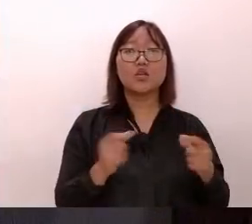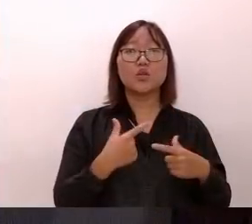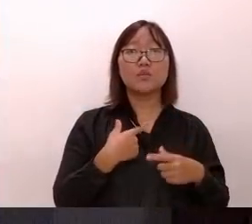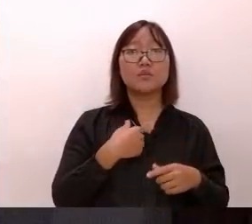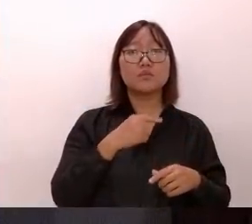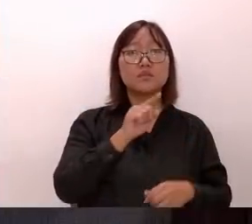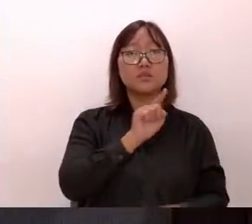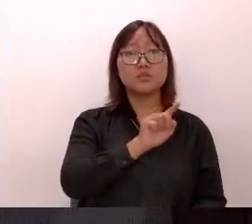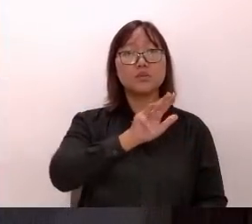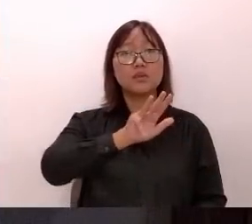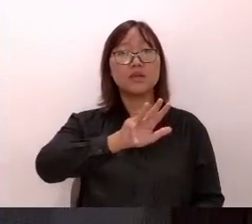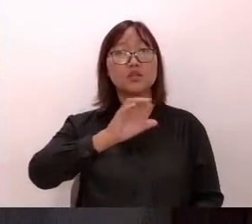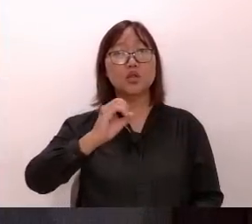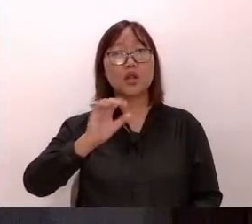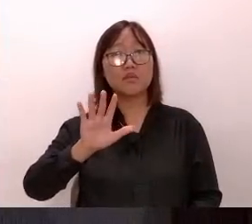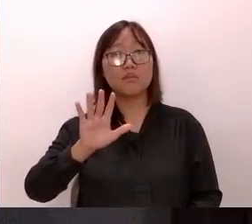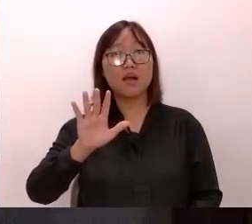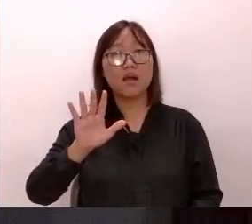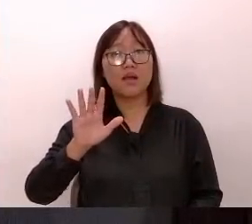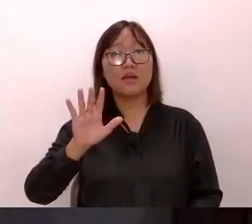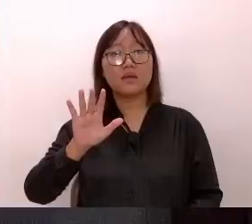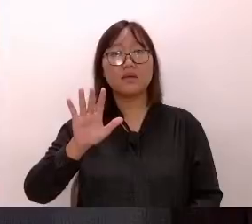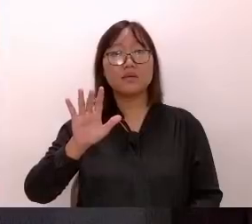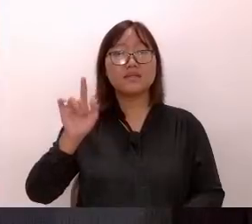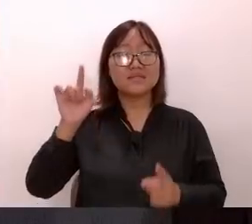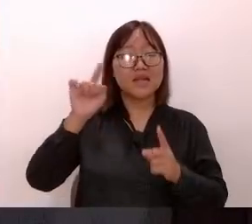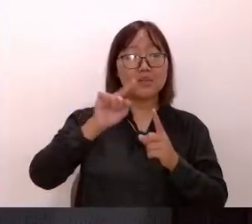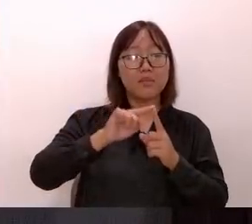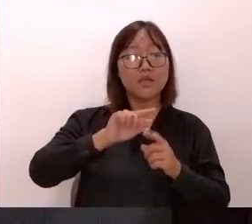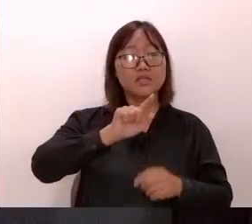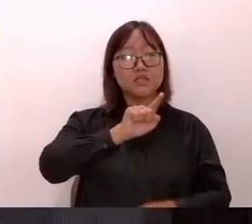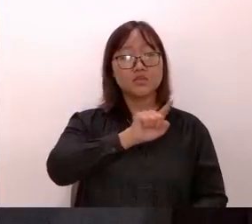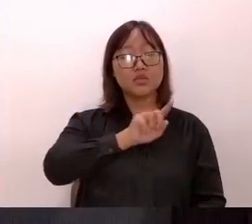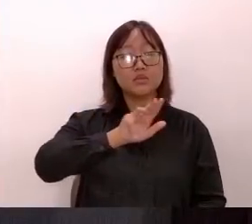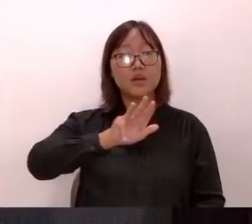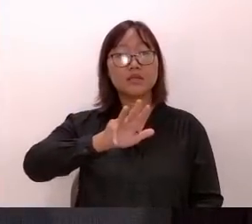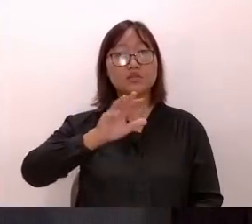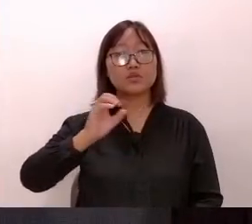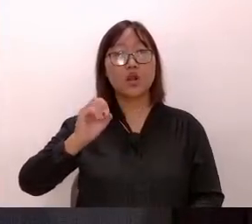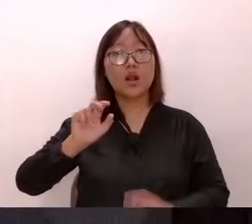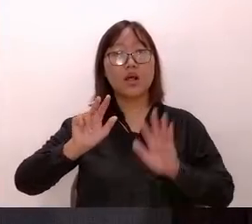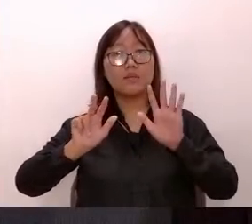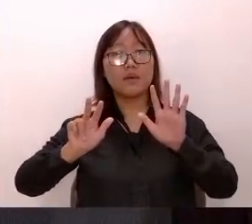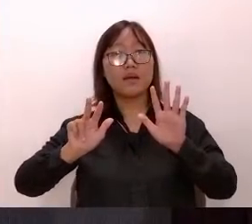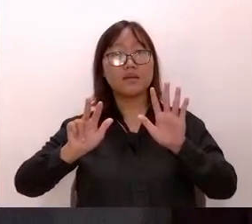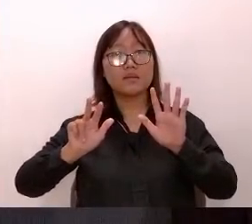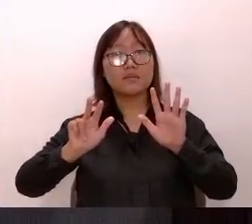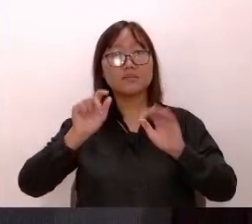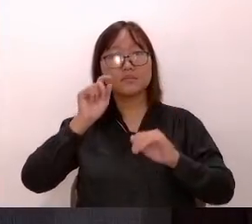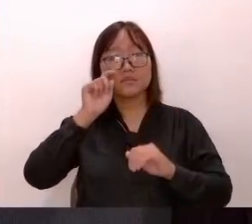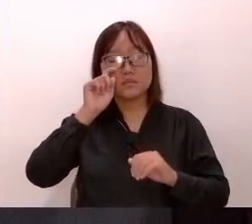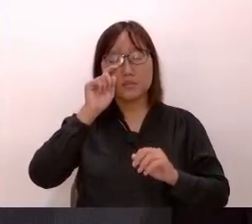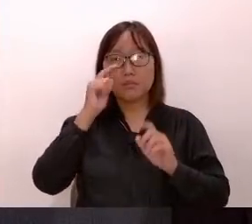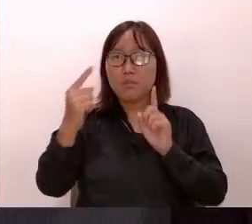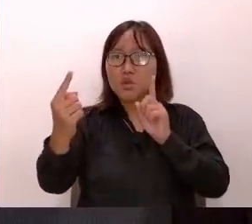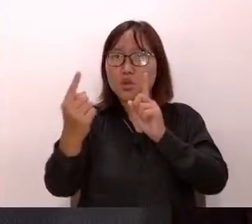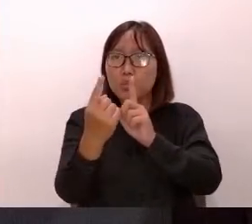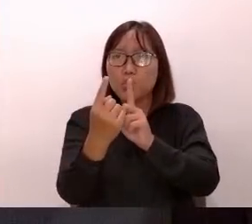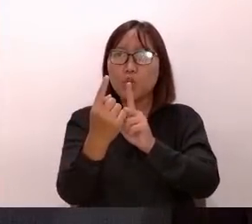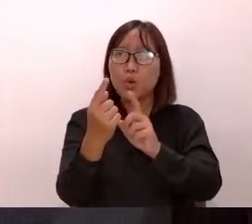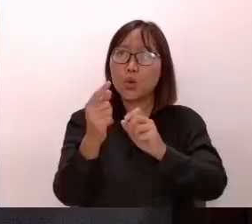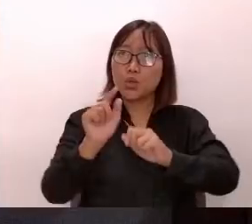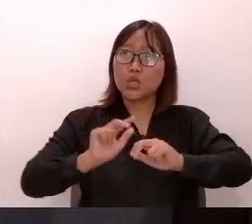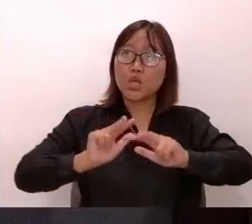1938 tak pernah berjumpa dengan Yesus secara langsung seperti yang dialami para